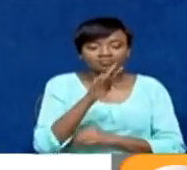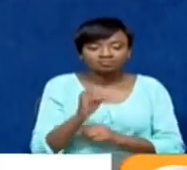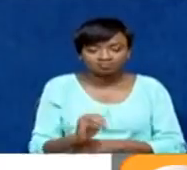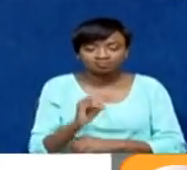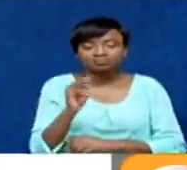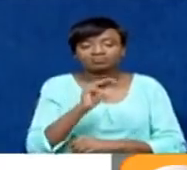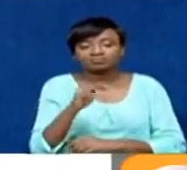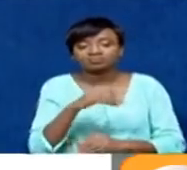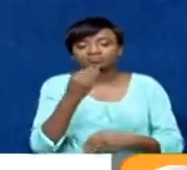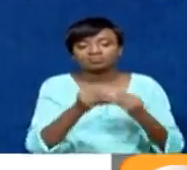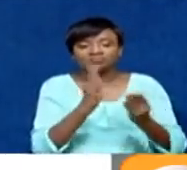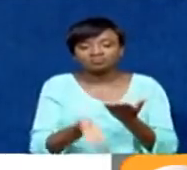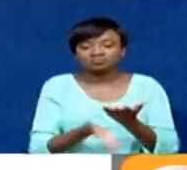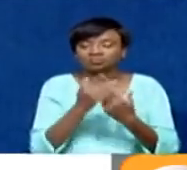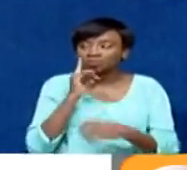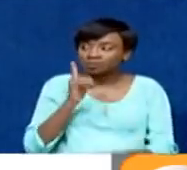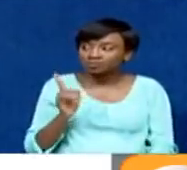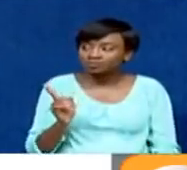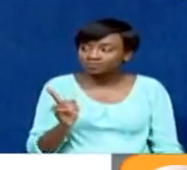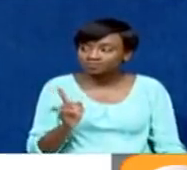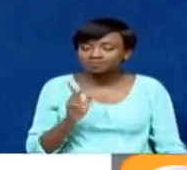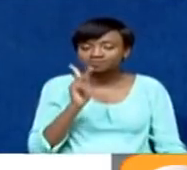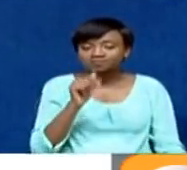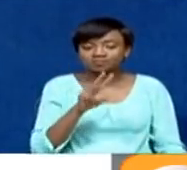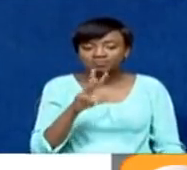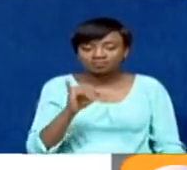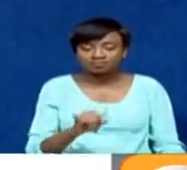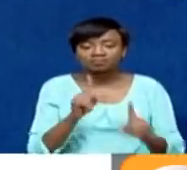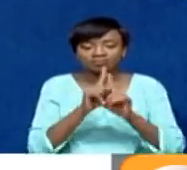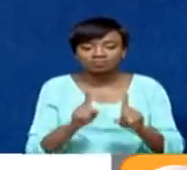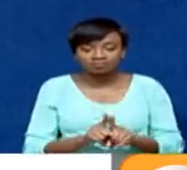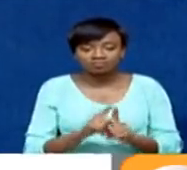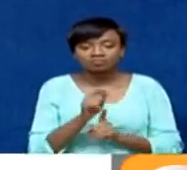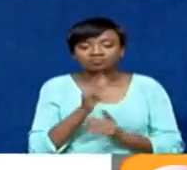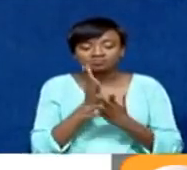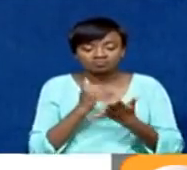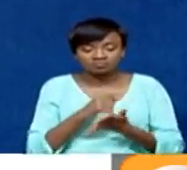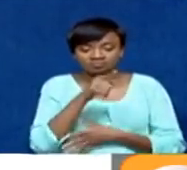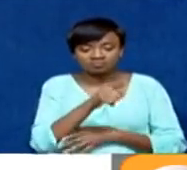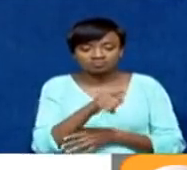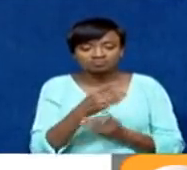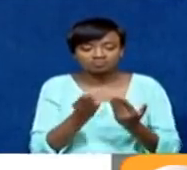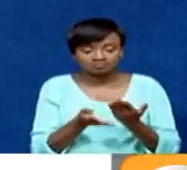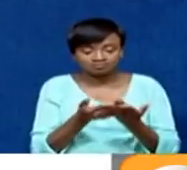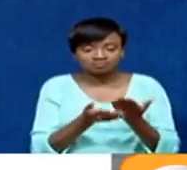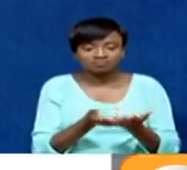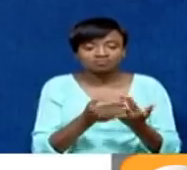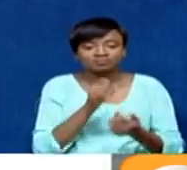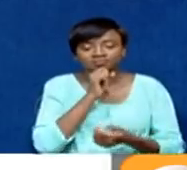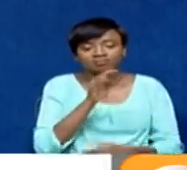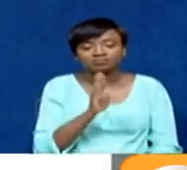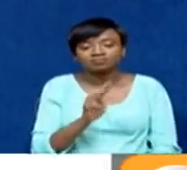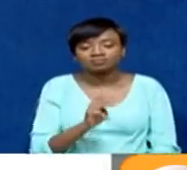nazo zilitolewa kwa mradi wa kawi ya nuclear, huku mradi wa mazingira ya sekta ya kawi ukifadhiliwa kwa shilingi milioni